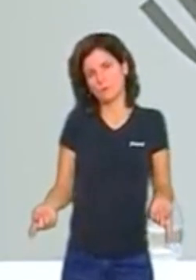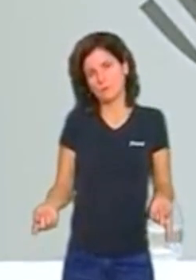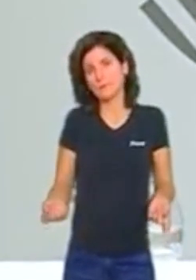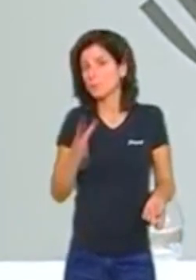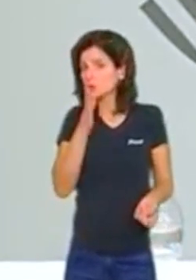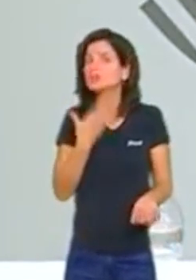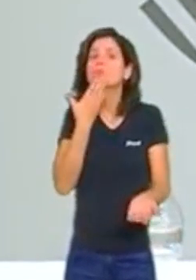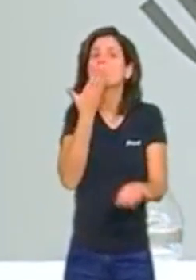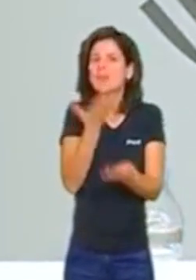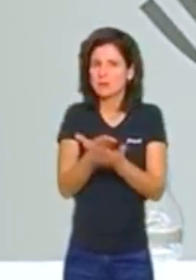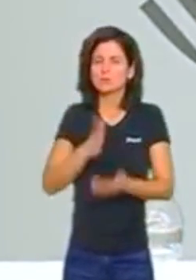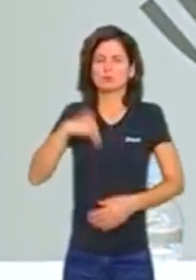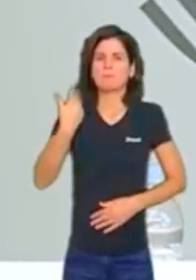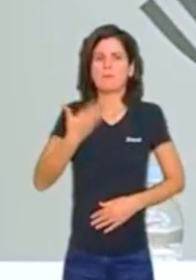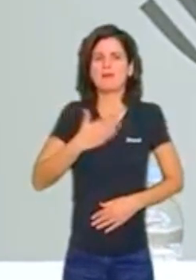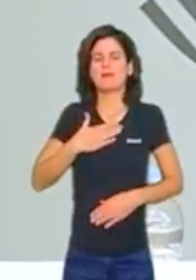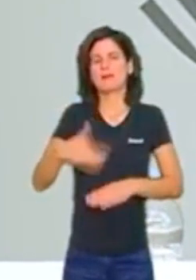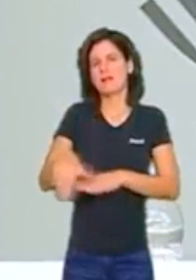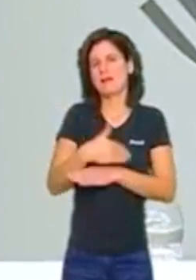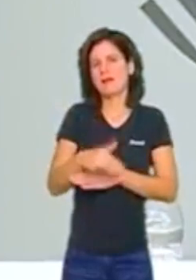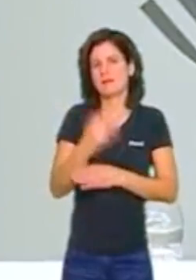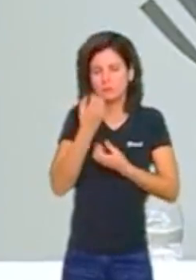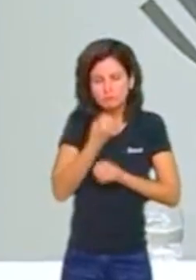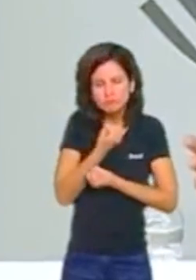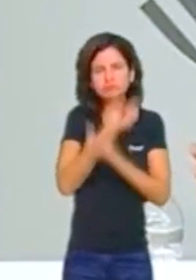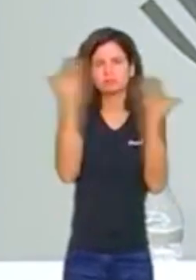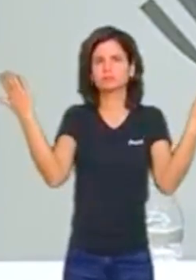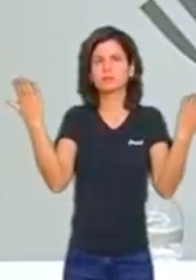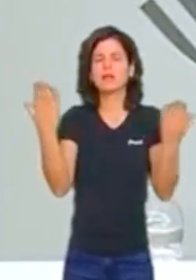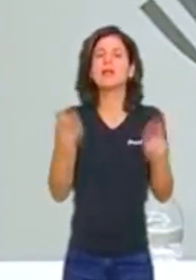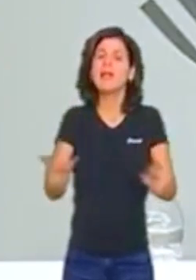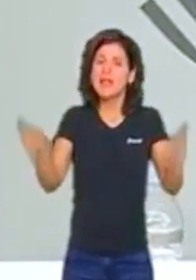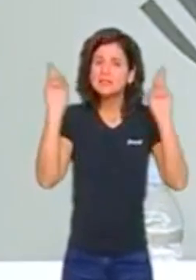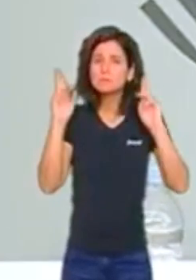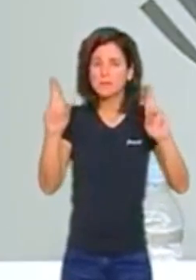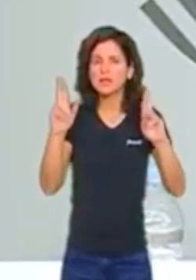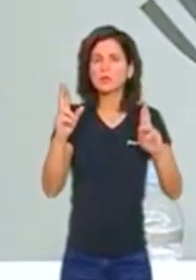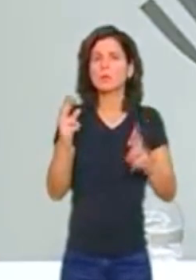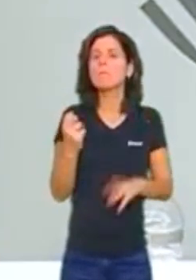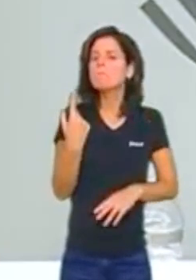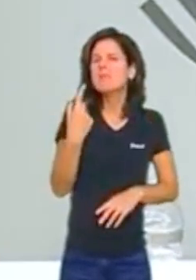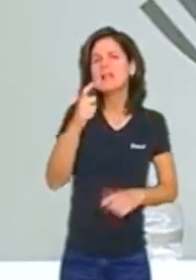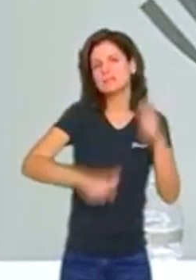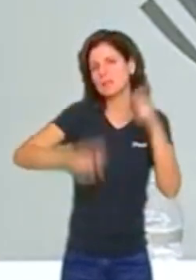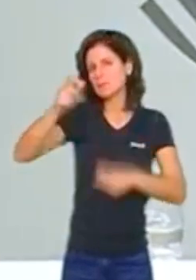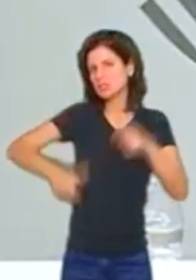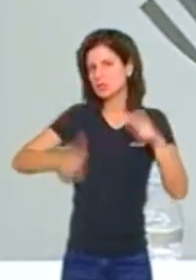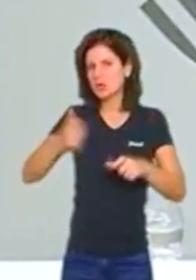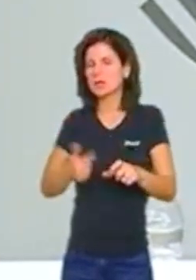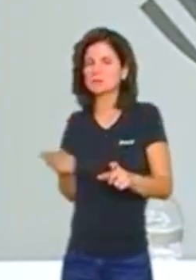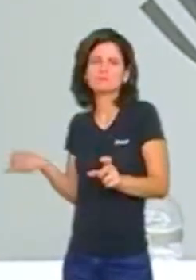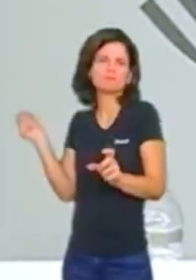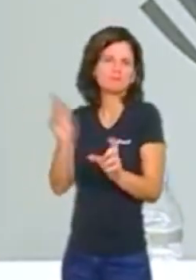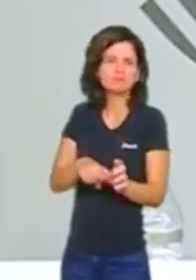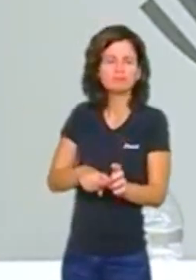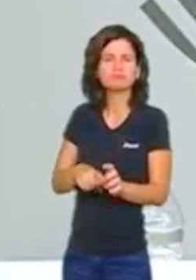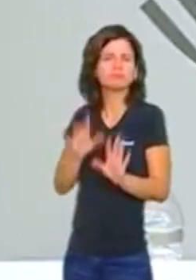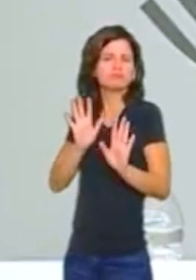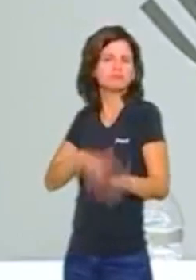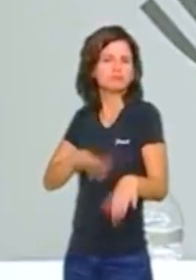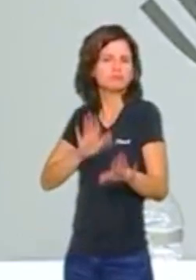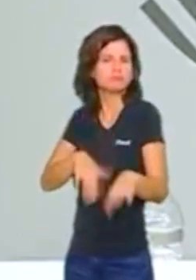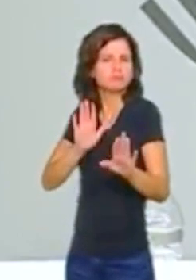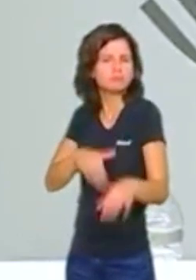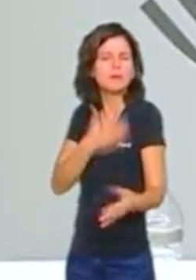això és el que demà espero que milers de persones expressen de manera